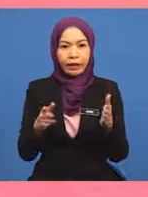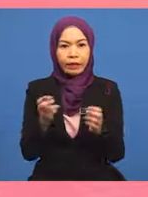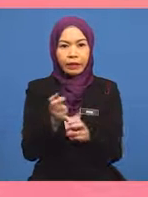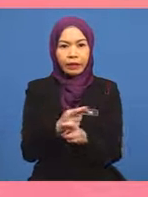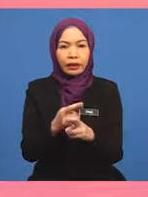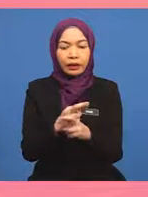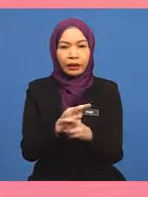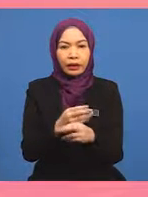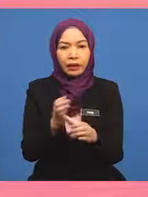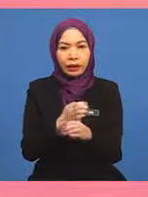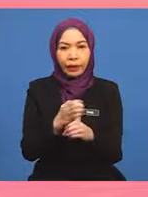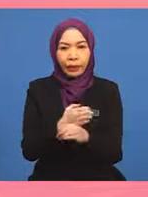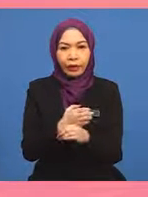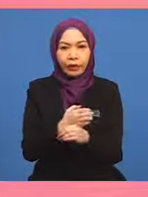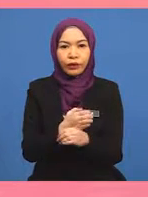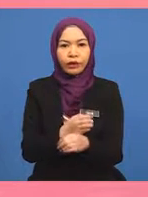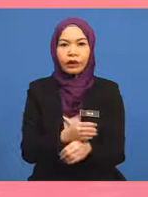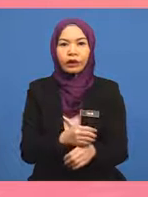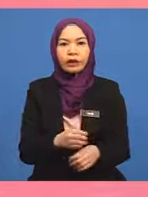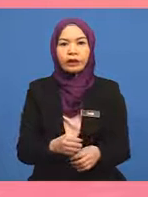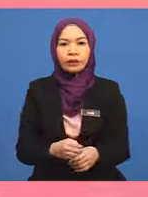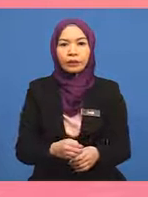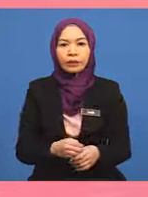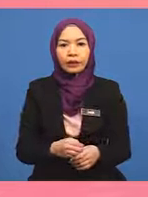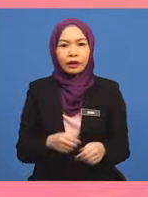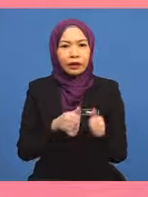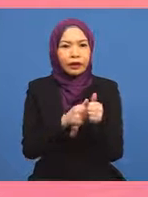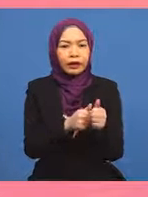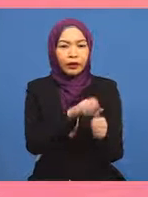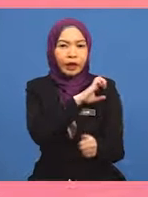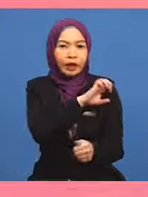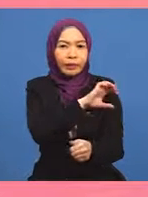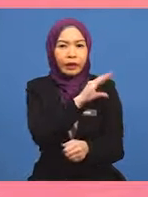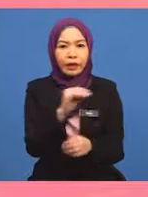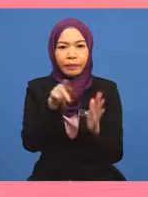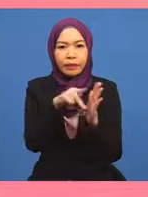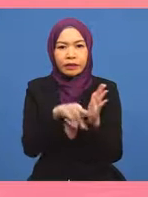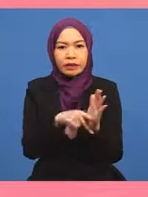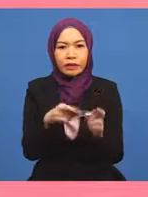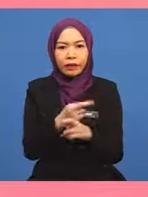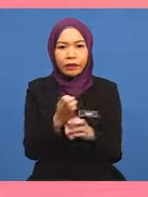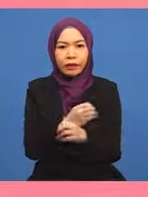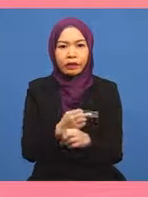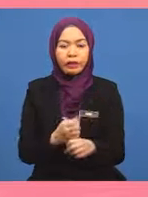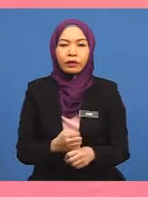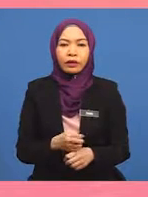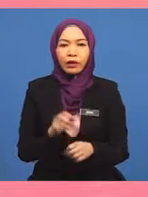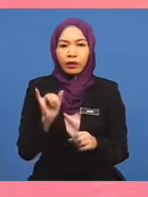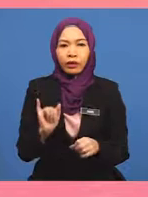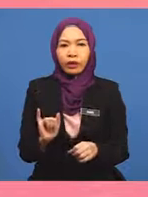dan prinsip reka bentuk yang boleh dipersetujui oleh pelanggan